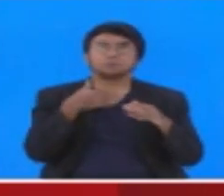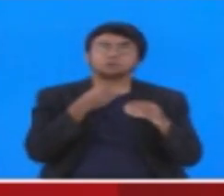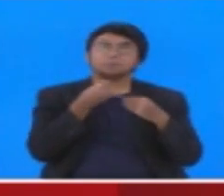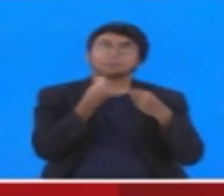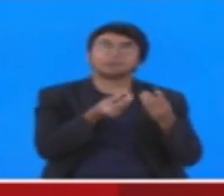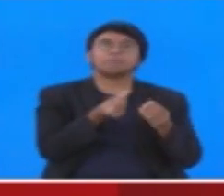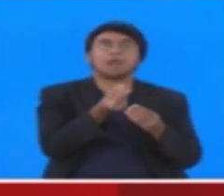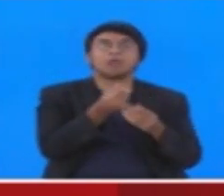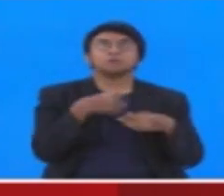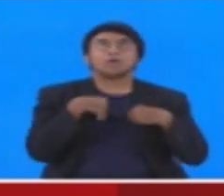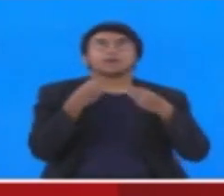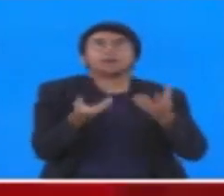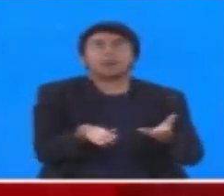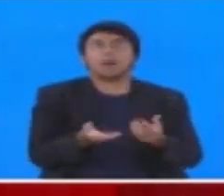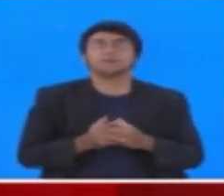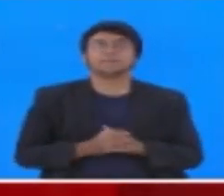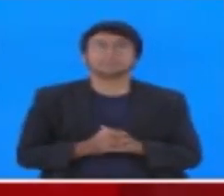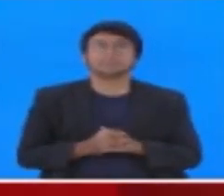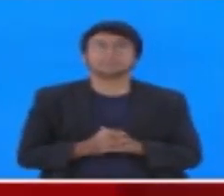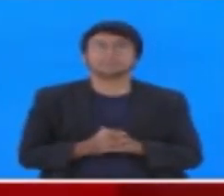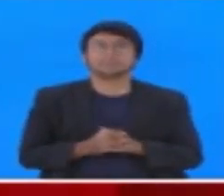pihak sekolah.